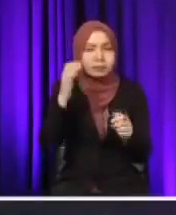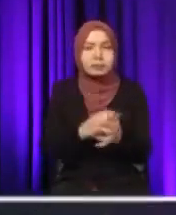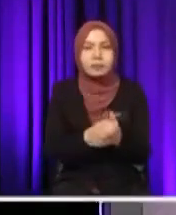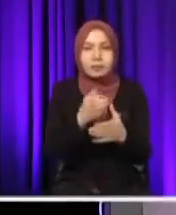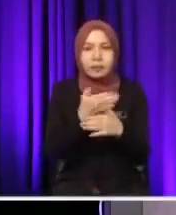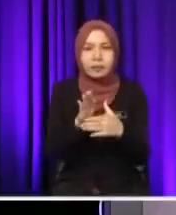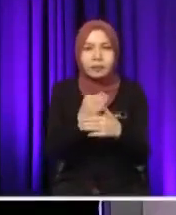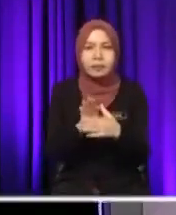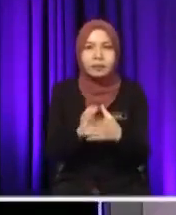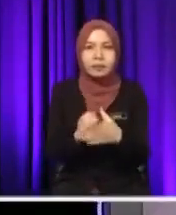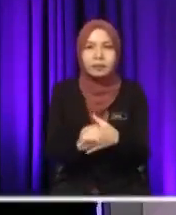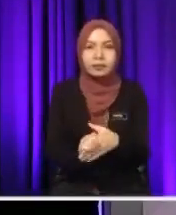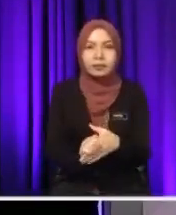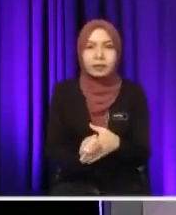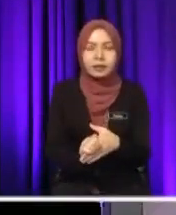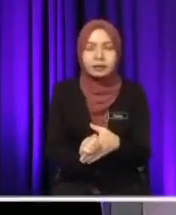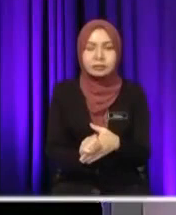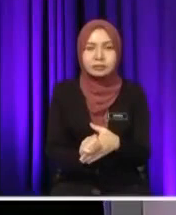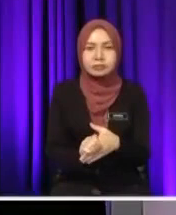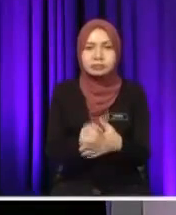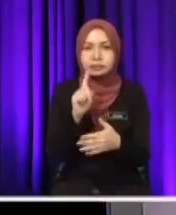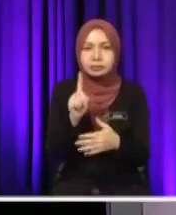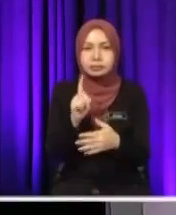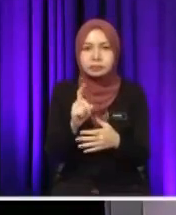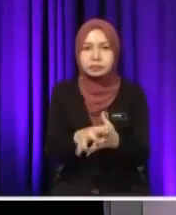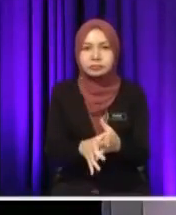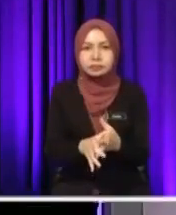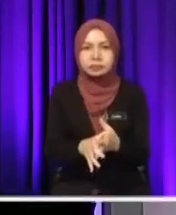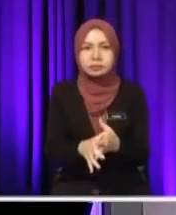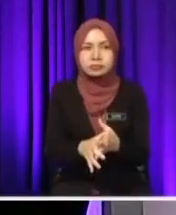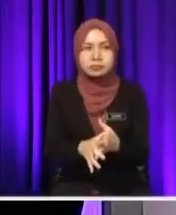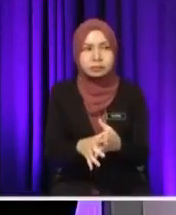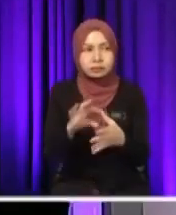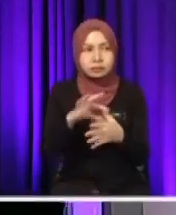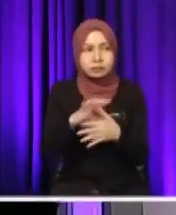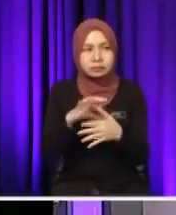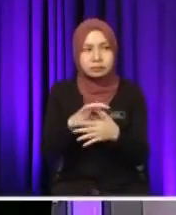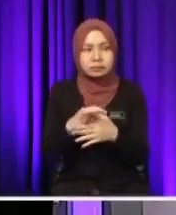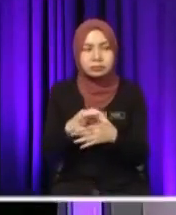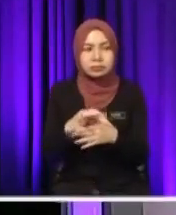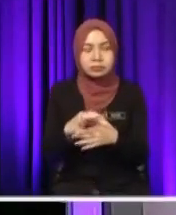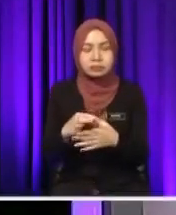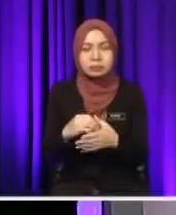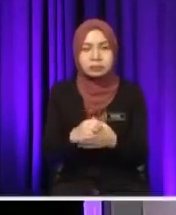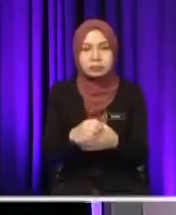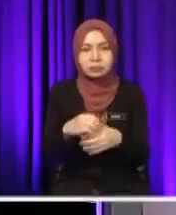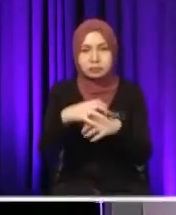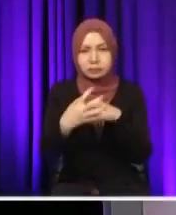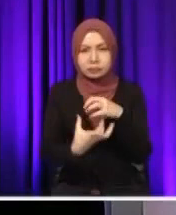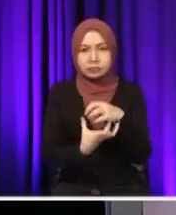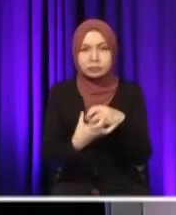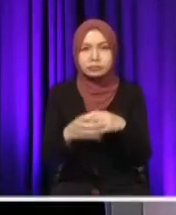ada sabut, tempurung dan isirun. Ya. Yeah. Alright, dan kita juga belajar bagaimana proses pengekstrakan sabun